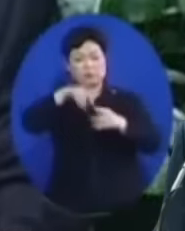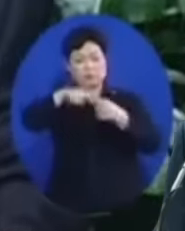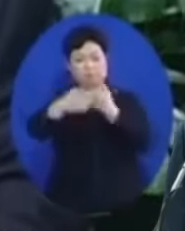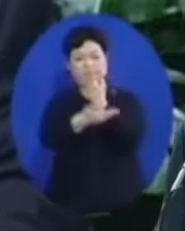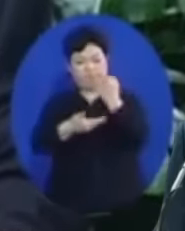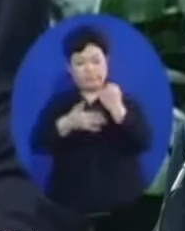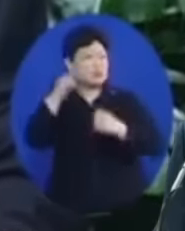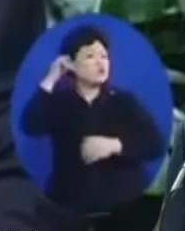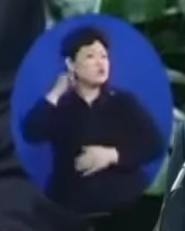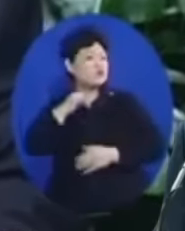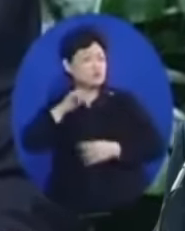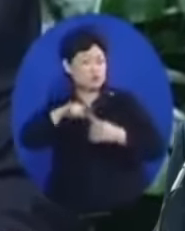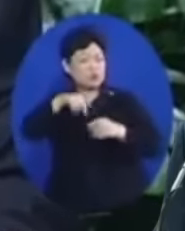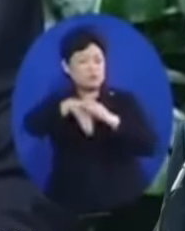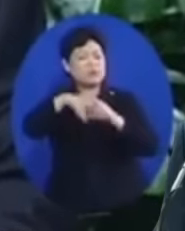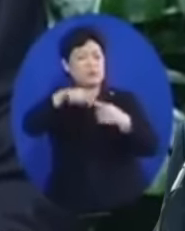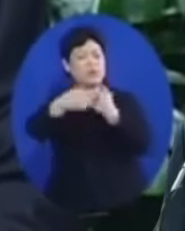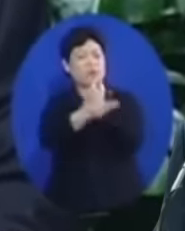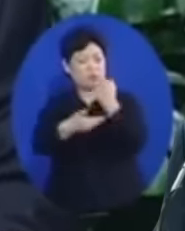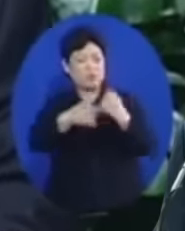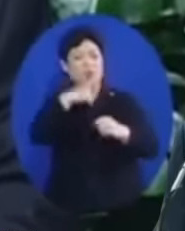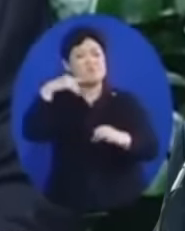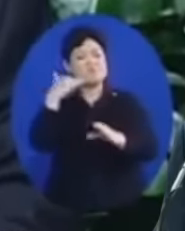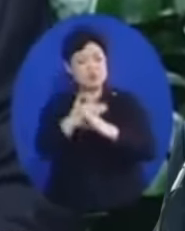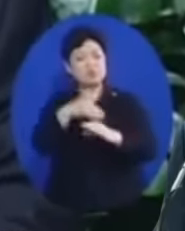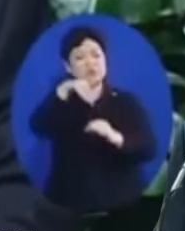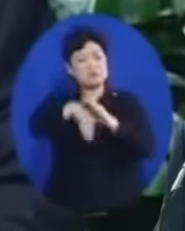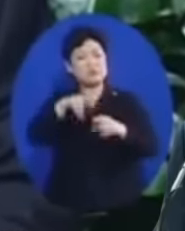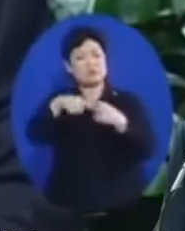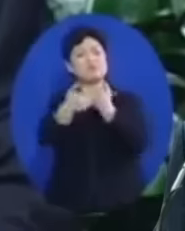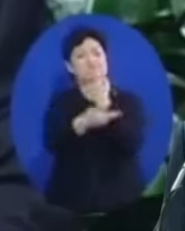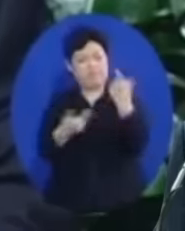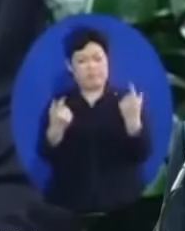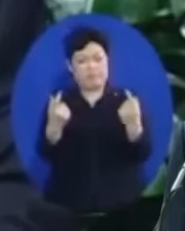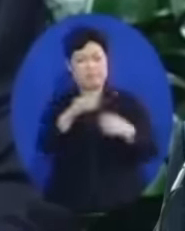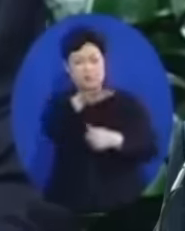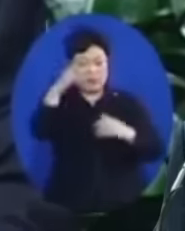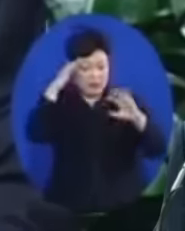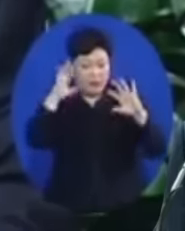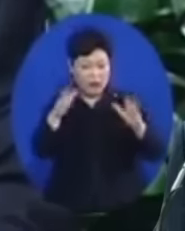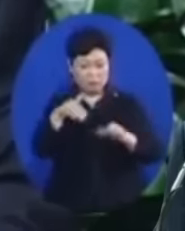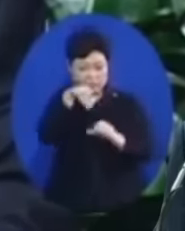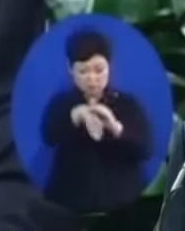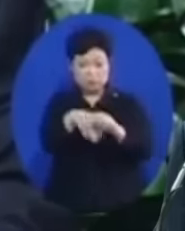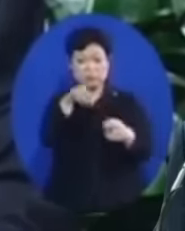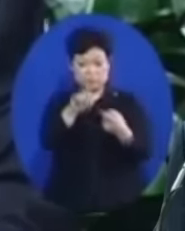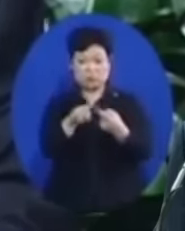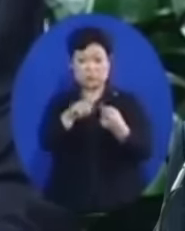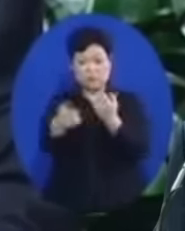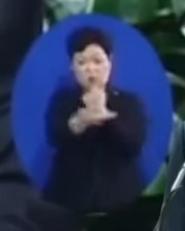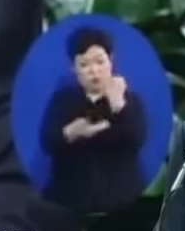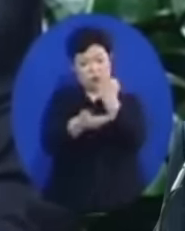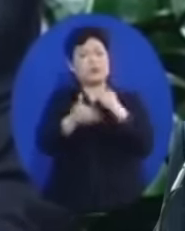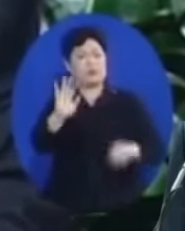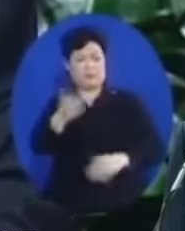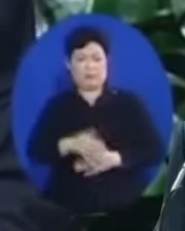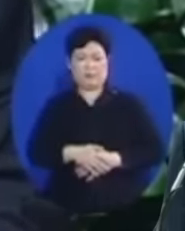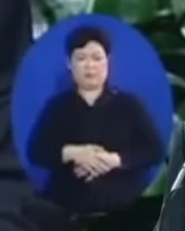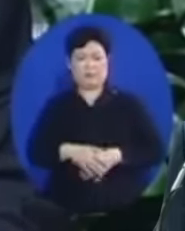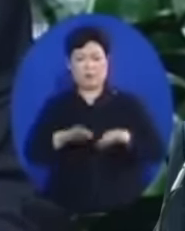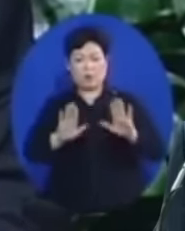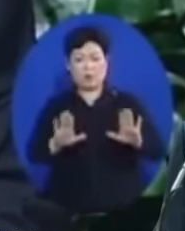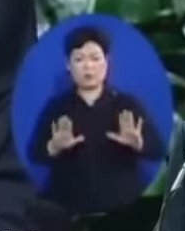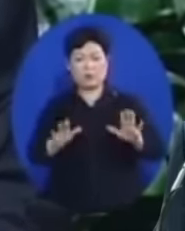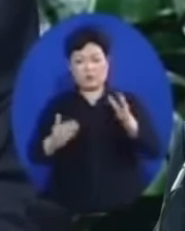거두었고 중국도 심은 대로 거두었고 북한도 심은 대로 거둘 것입니다. 우리나라도 심은 대로 거두게 되는 것입니다.